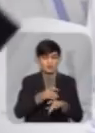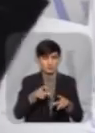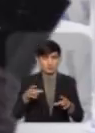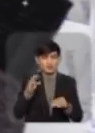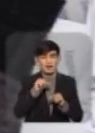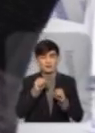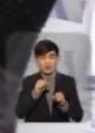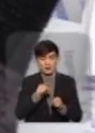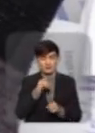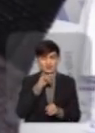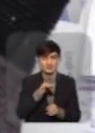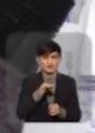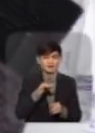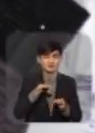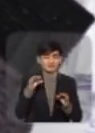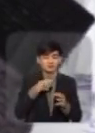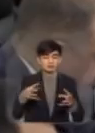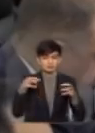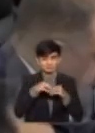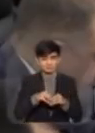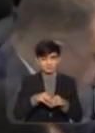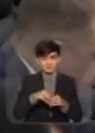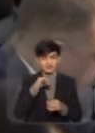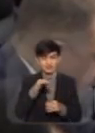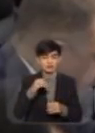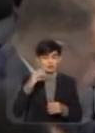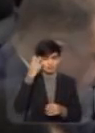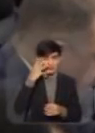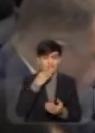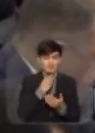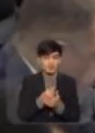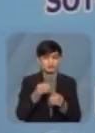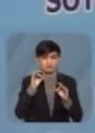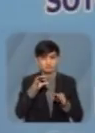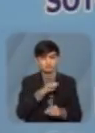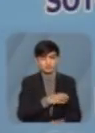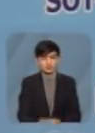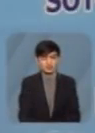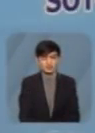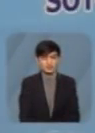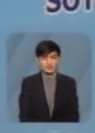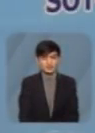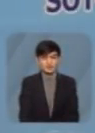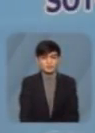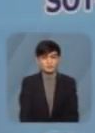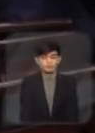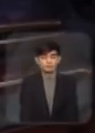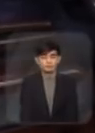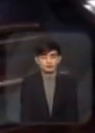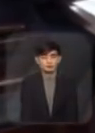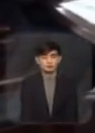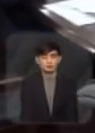үкіметтік емес ұйымдардың өкілдері бас қосу мақсатының төңірегінде ойларын ортаға салды. Ерлан Қуандық, Жұмабек